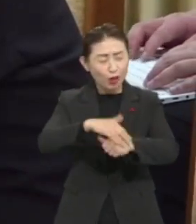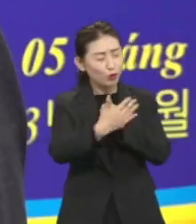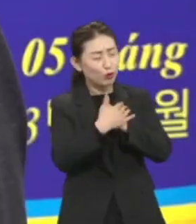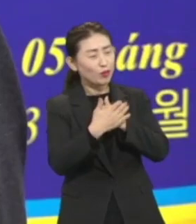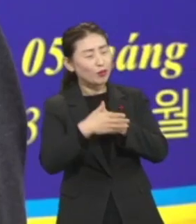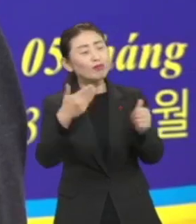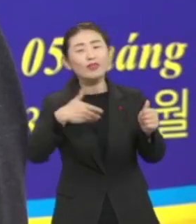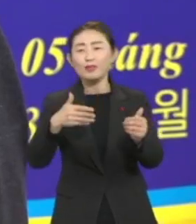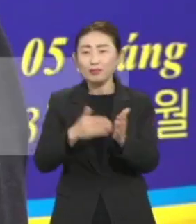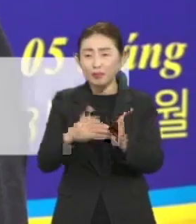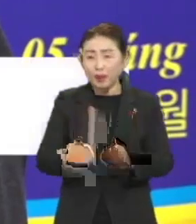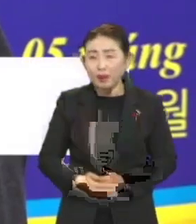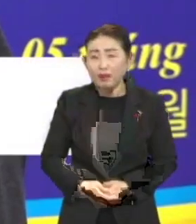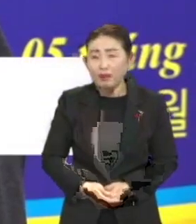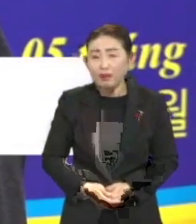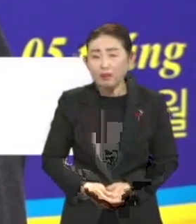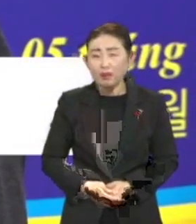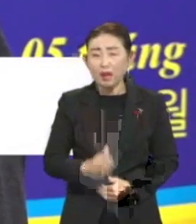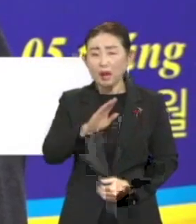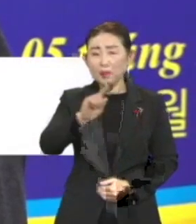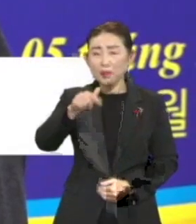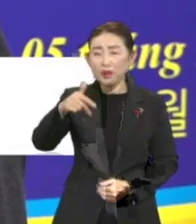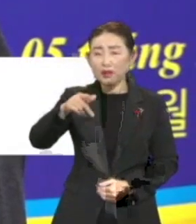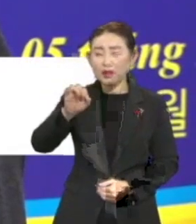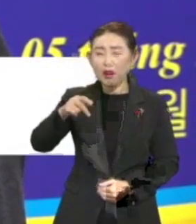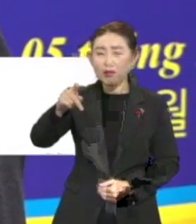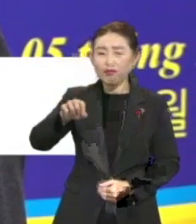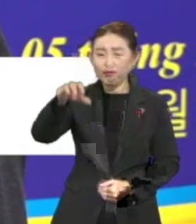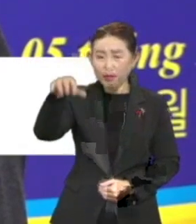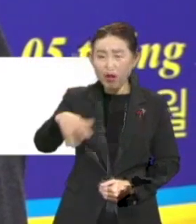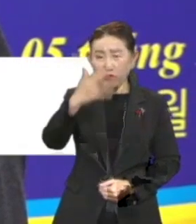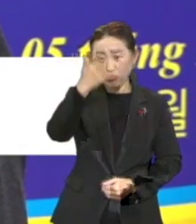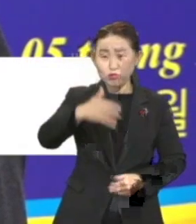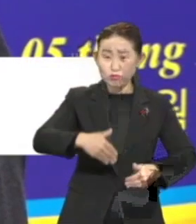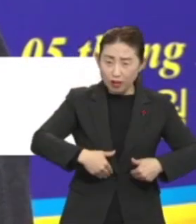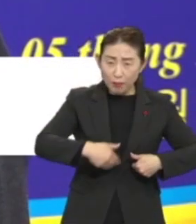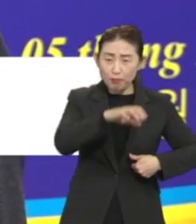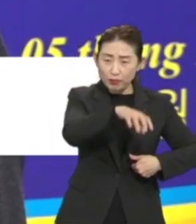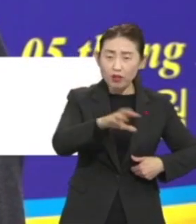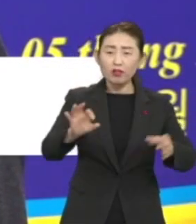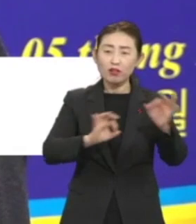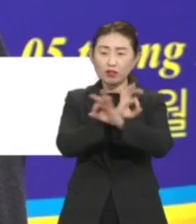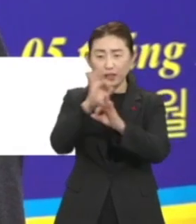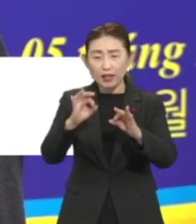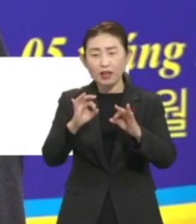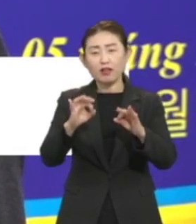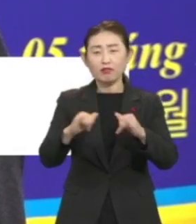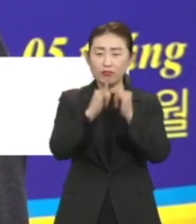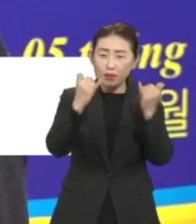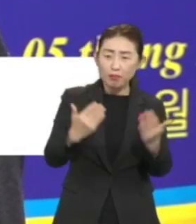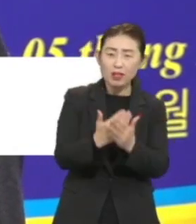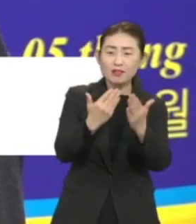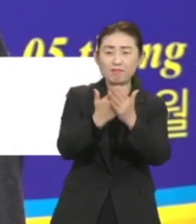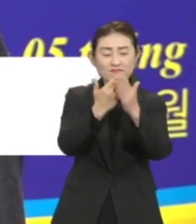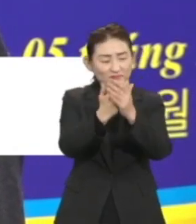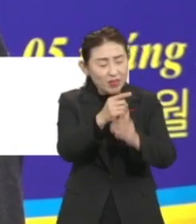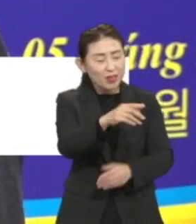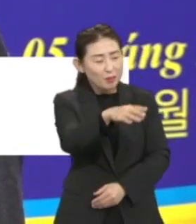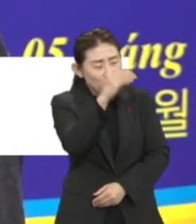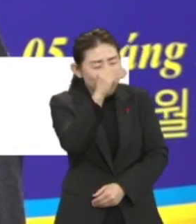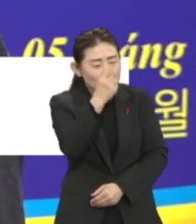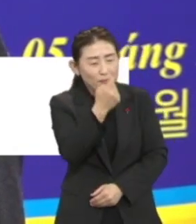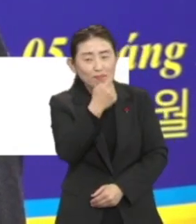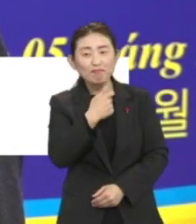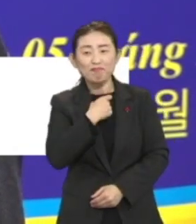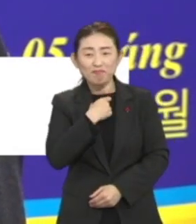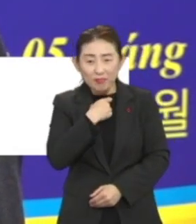충남, đặc biệt là muốn đi sâu hợp tác trên các lĩnh vực như là giáo dục và đào tạo,